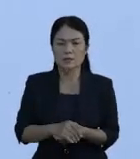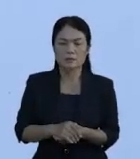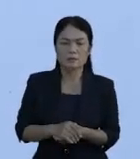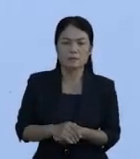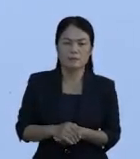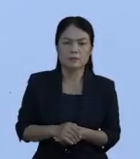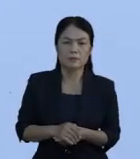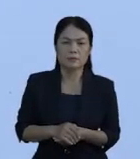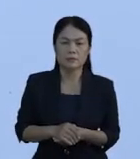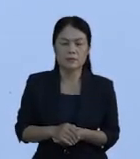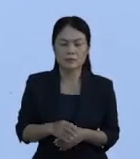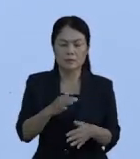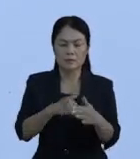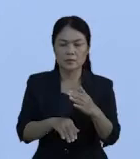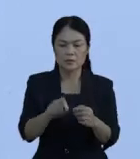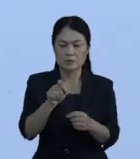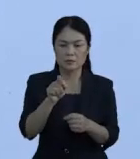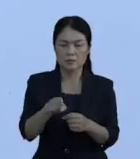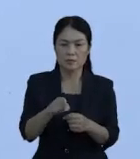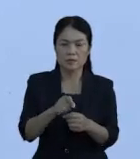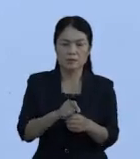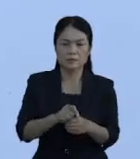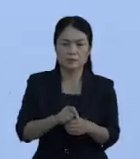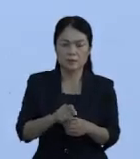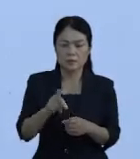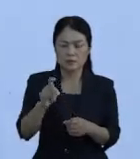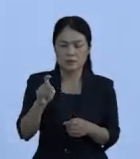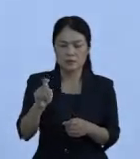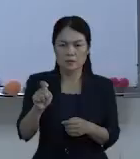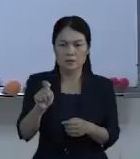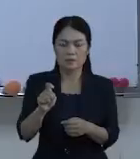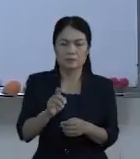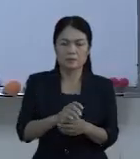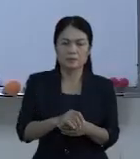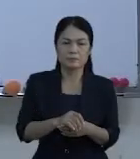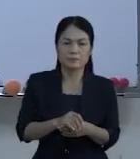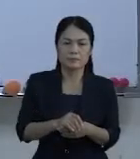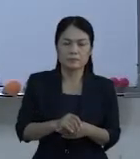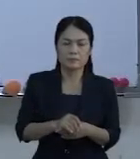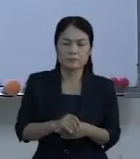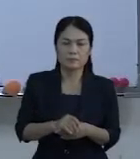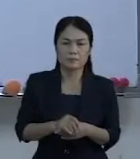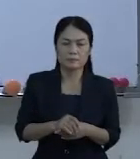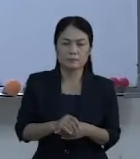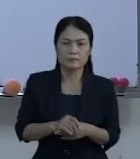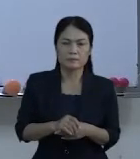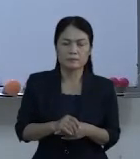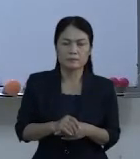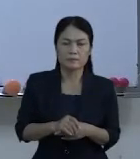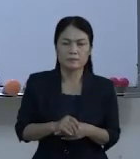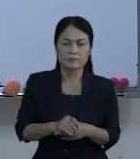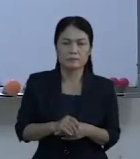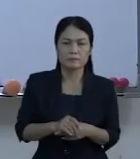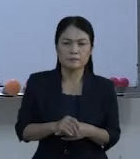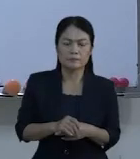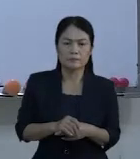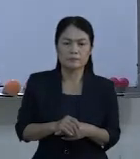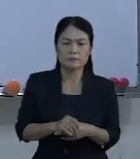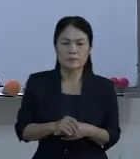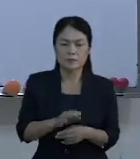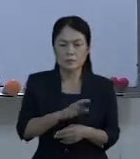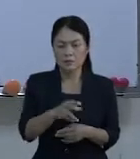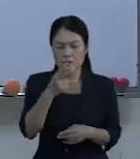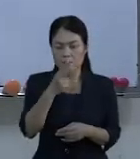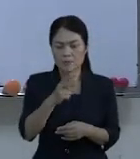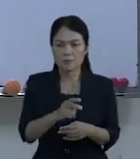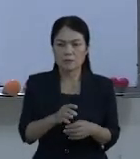hãy bà lấy dưỡng châu ta lo chùm nội kho một tiên là con á bà chùm nội kho một tiết bà châu lại con mưa mọc